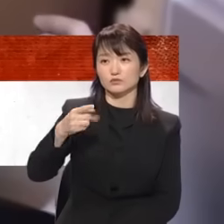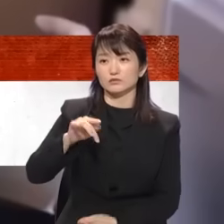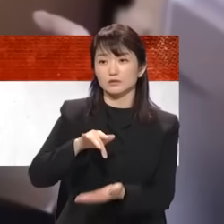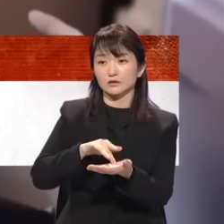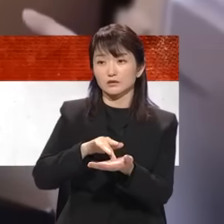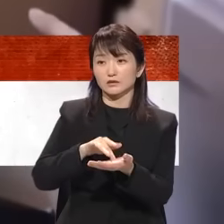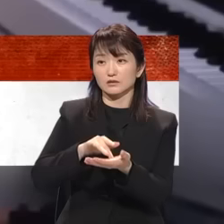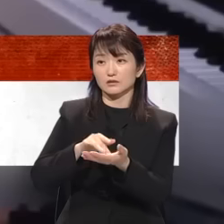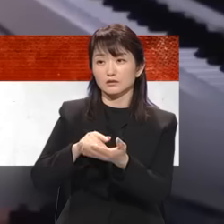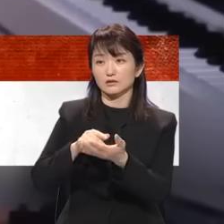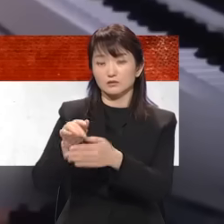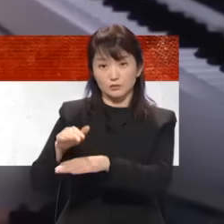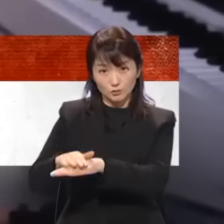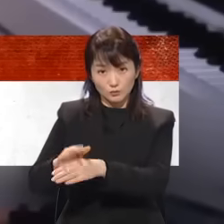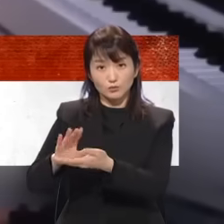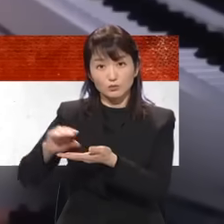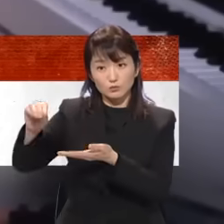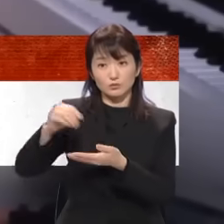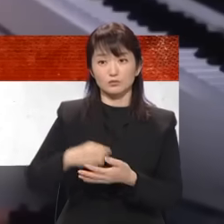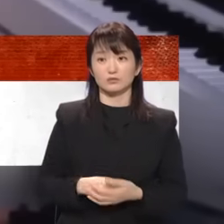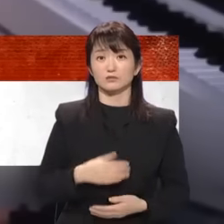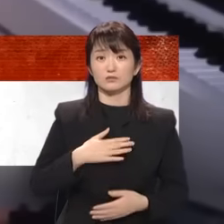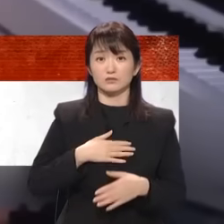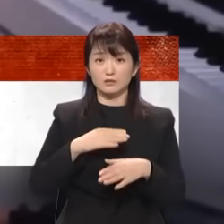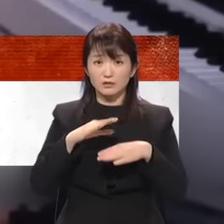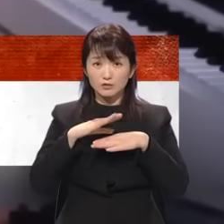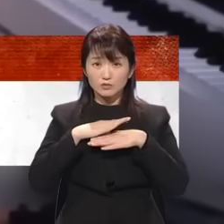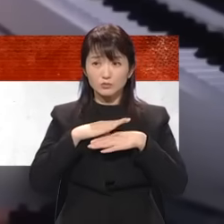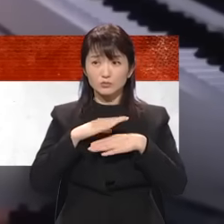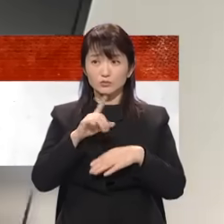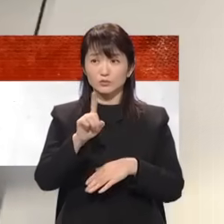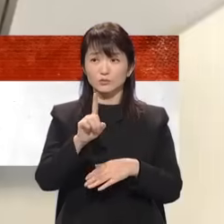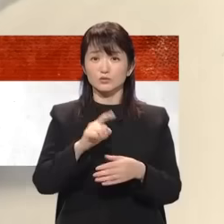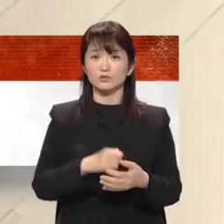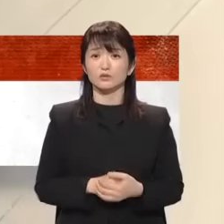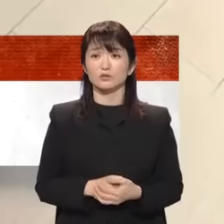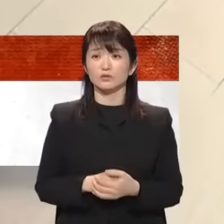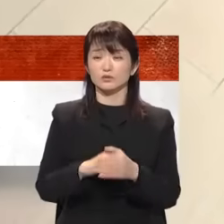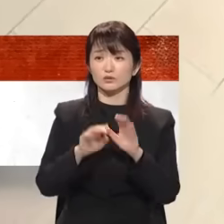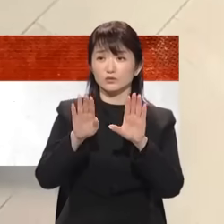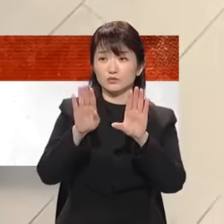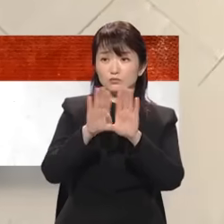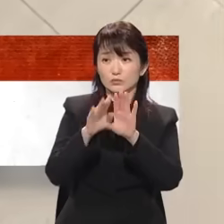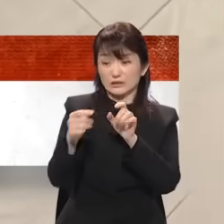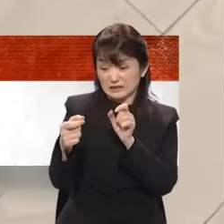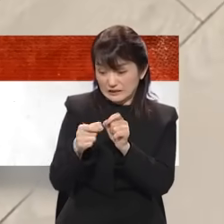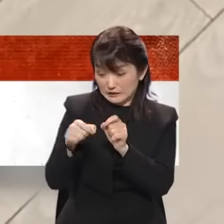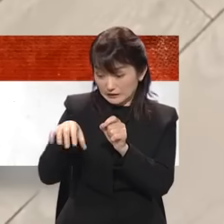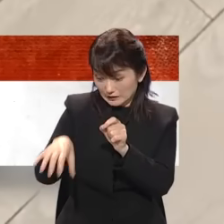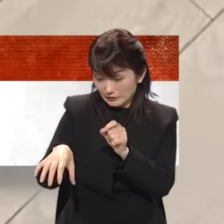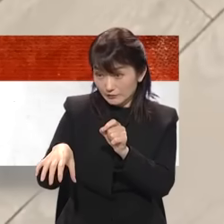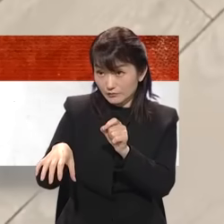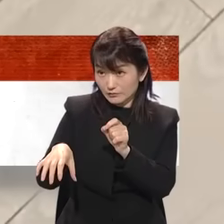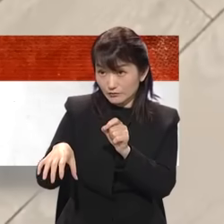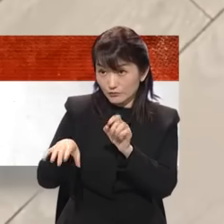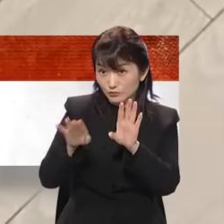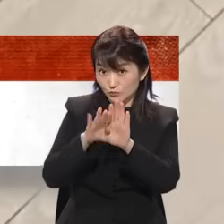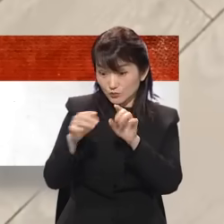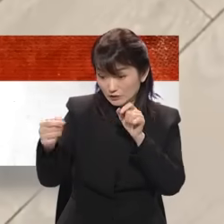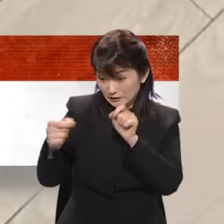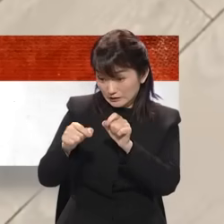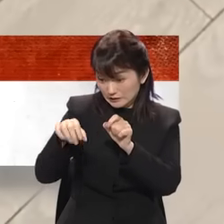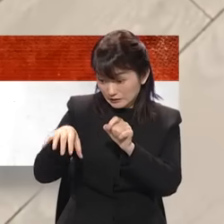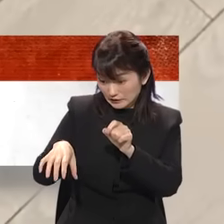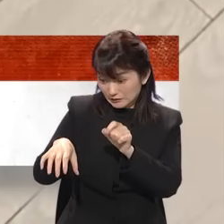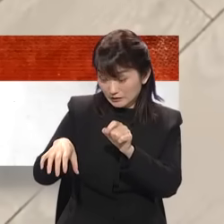놓고 가셨더라면 무서웠던게 문 바로 혔어요 여기 문 바로 그냥 제가